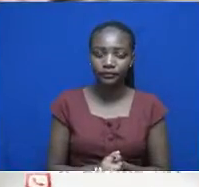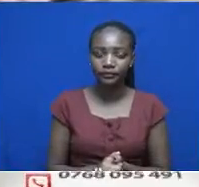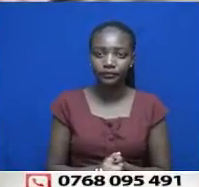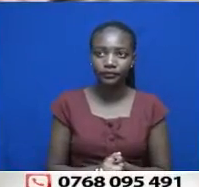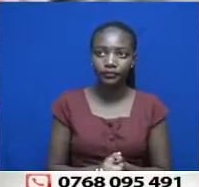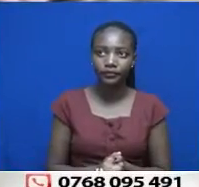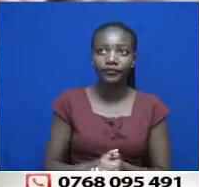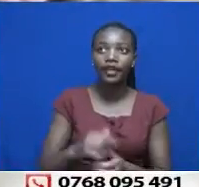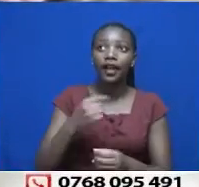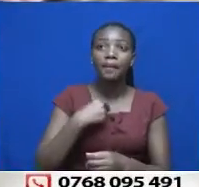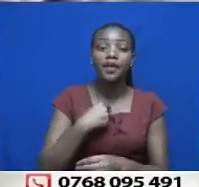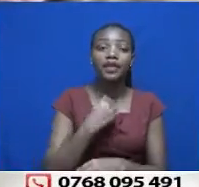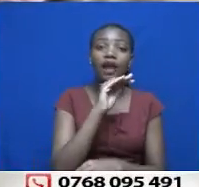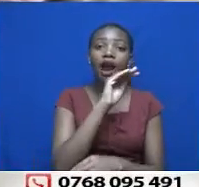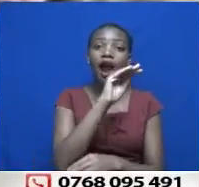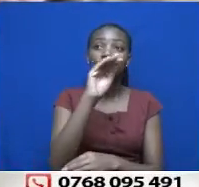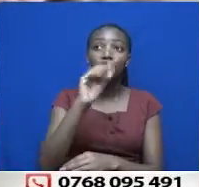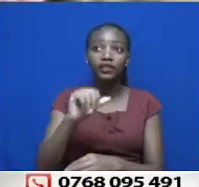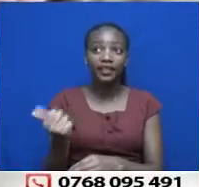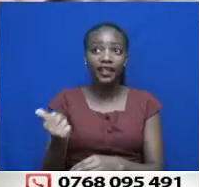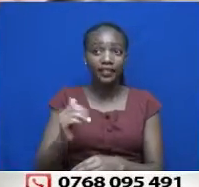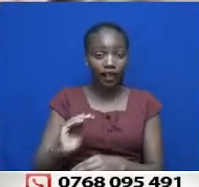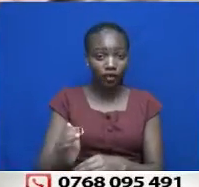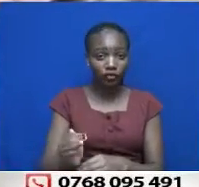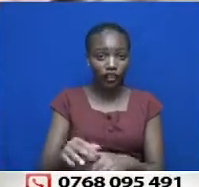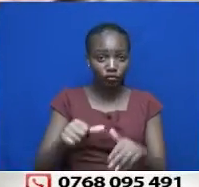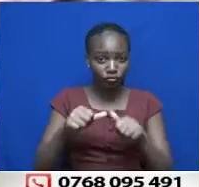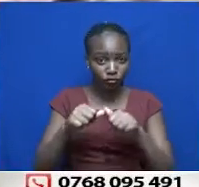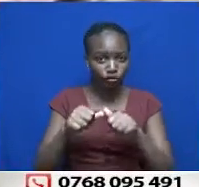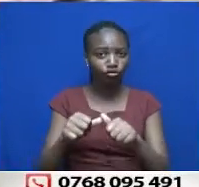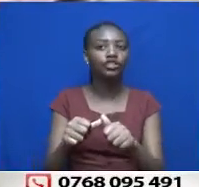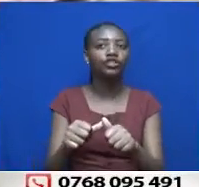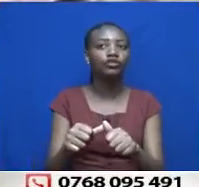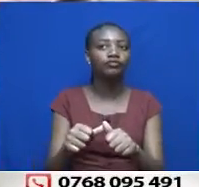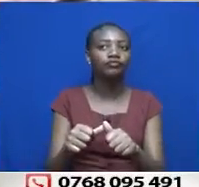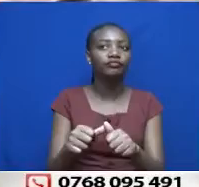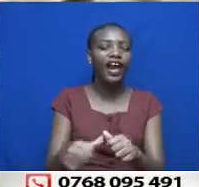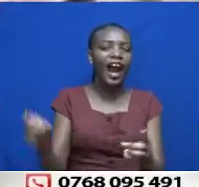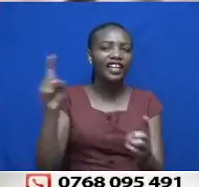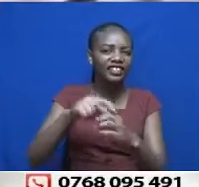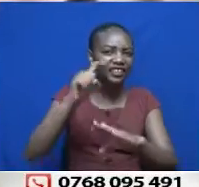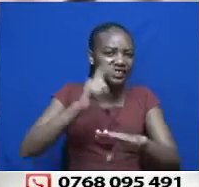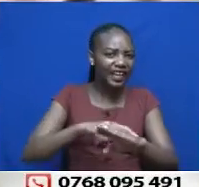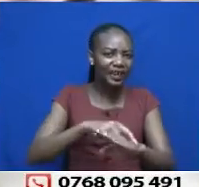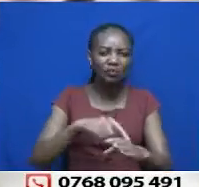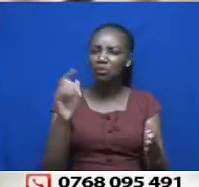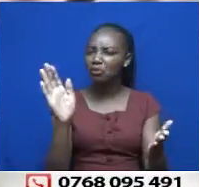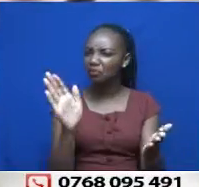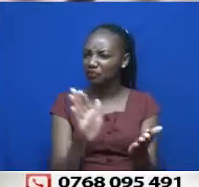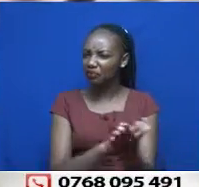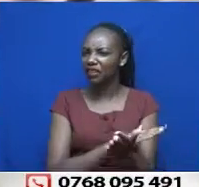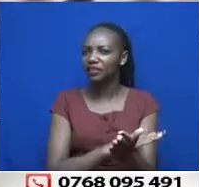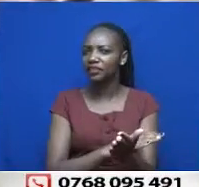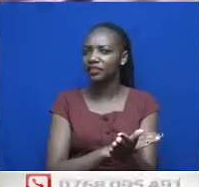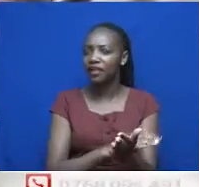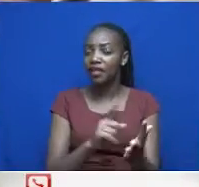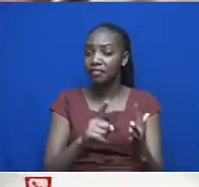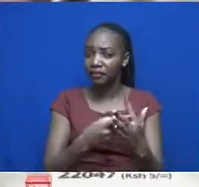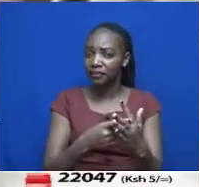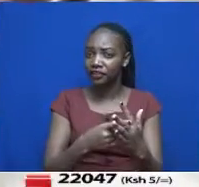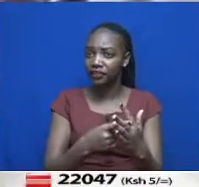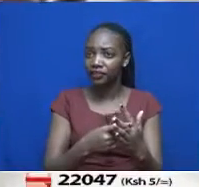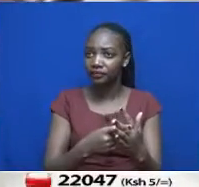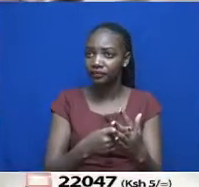Ningeomba kaunti zingine waendelee na jambo hili mpaka tumalize hizi machines katika kaunti yetu, ambayo imekuwa ni muda